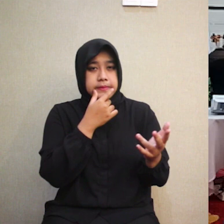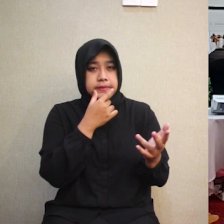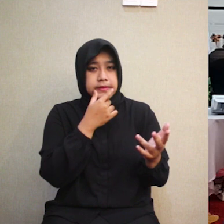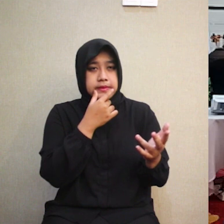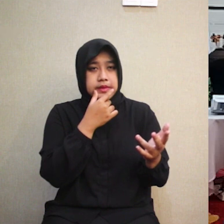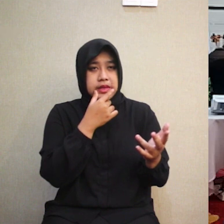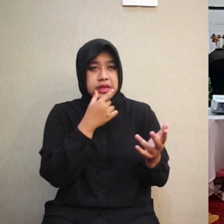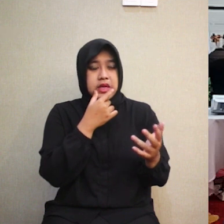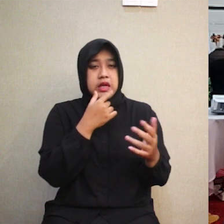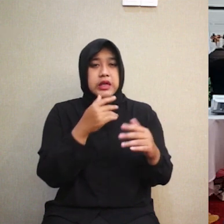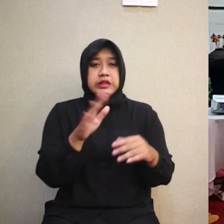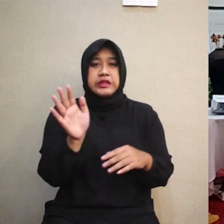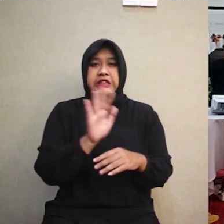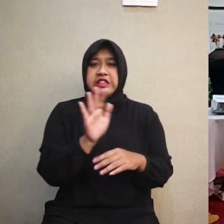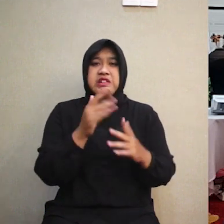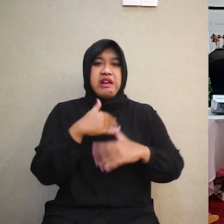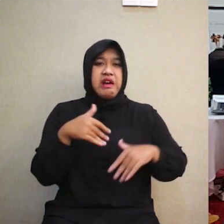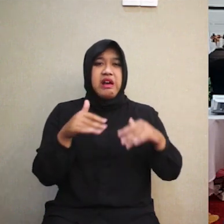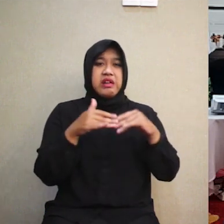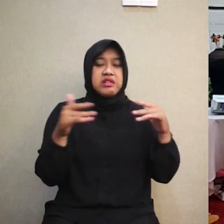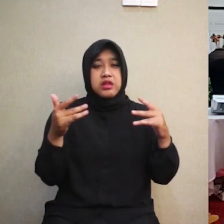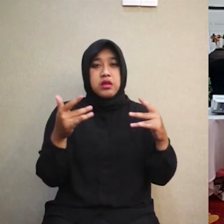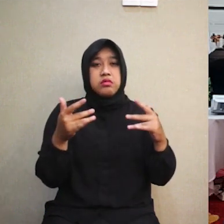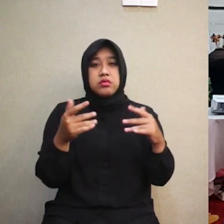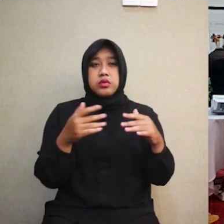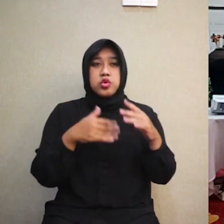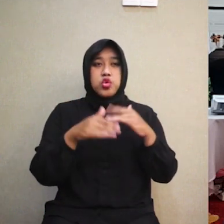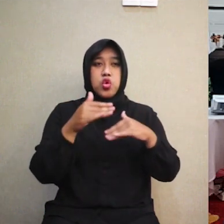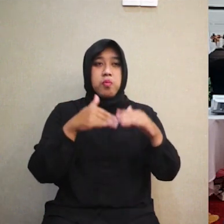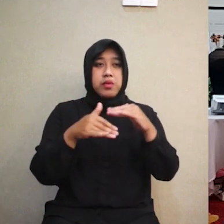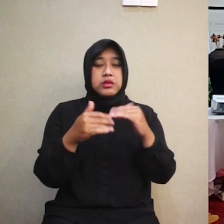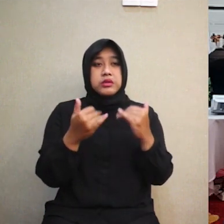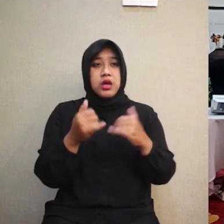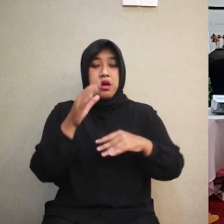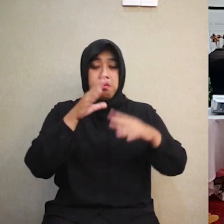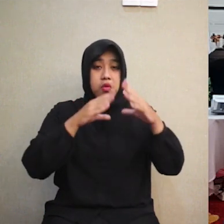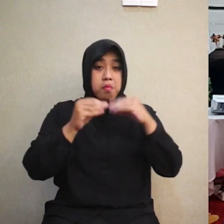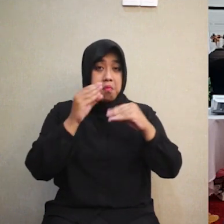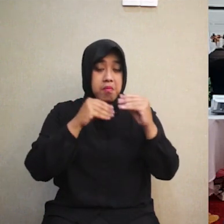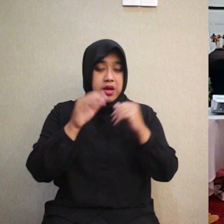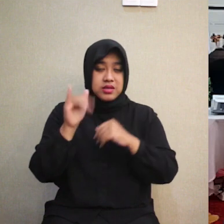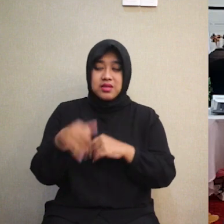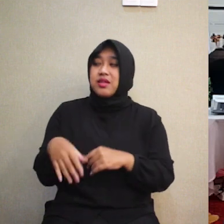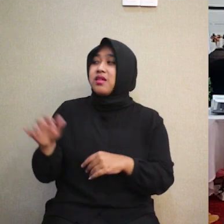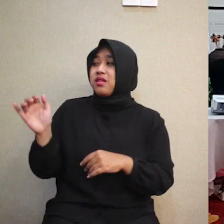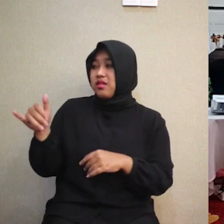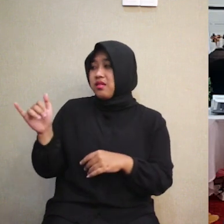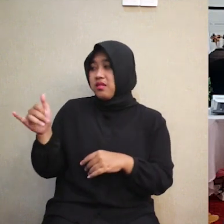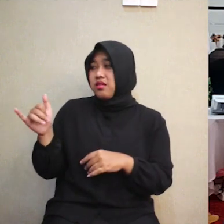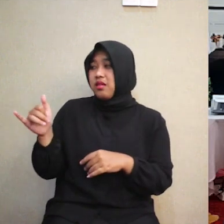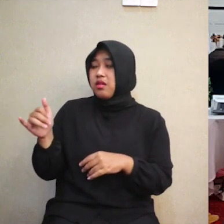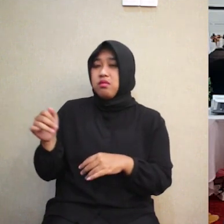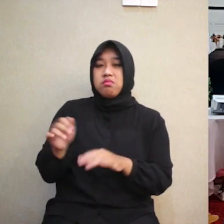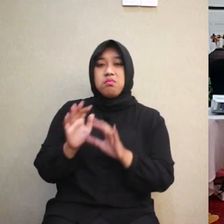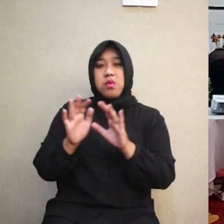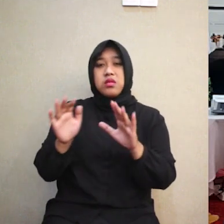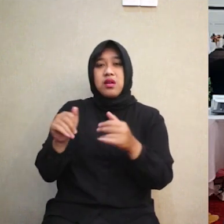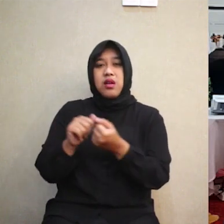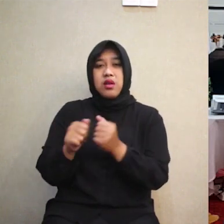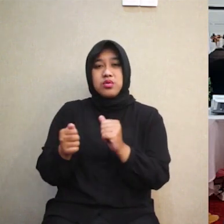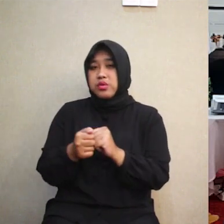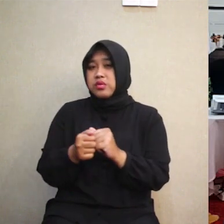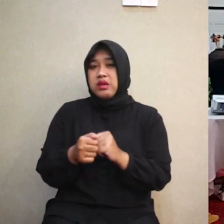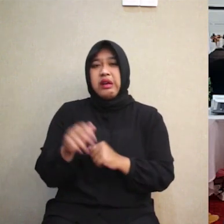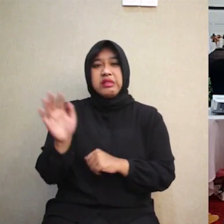ketidakadilan jadi double tuh nah ini yang hari ini kita bakal bahas juga ya betapa banyak yang ketidakadilan